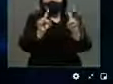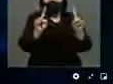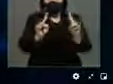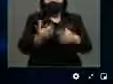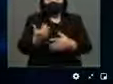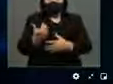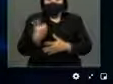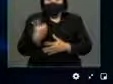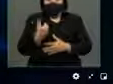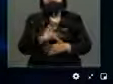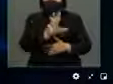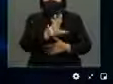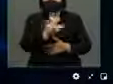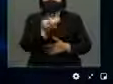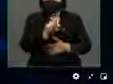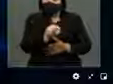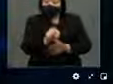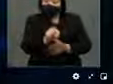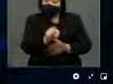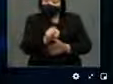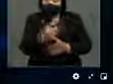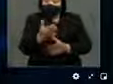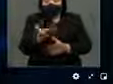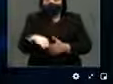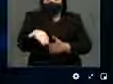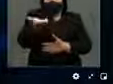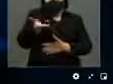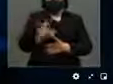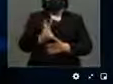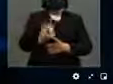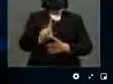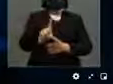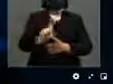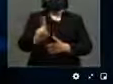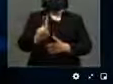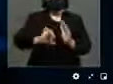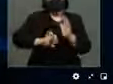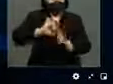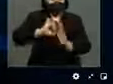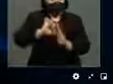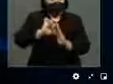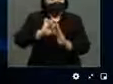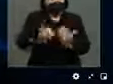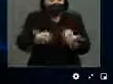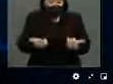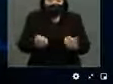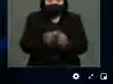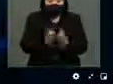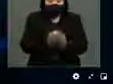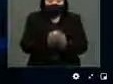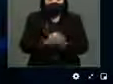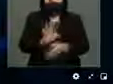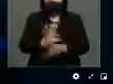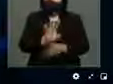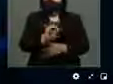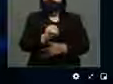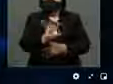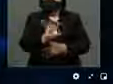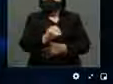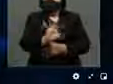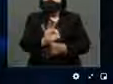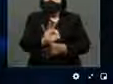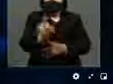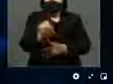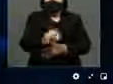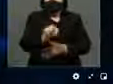แต่ต่ำสุดคือ 3% สูงสุดถึง 61% ที่เชียงใหม่นะครับโดยเฉลี่ยตอนนี้พบอยู่ที่ 49% น